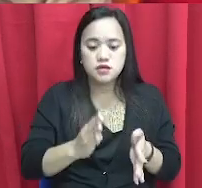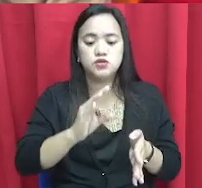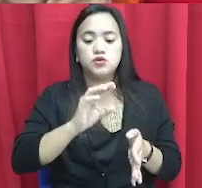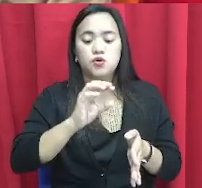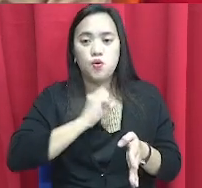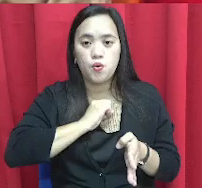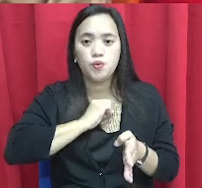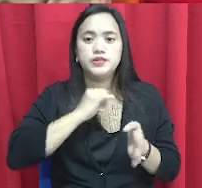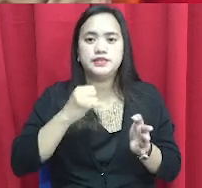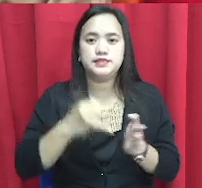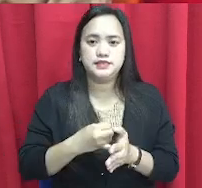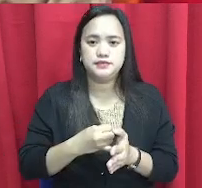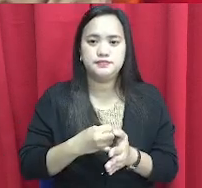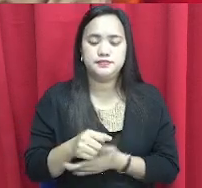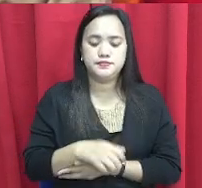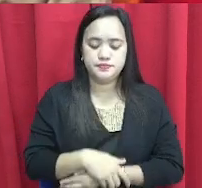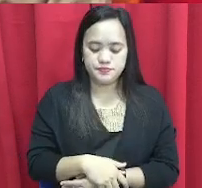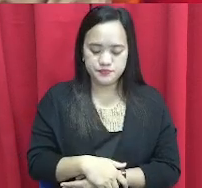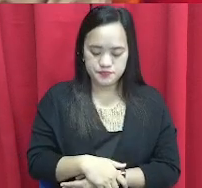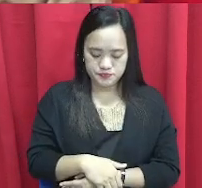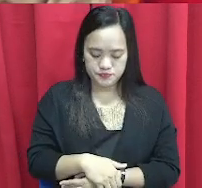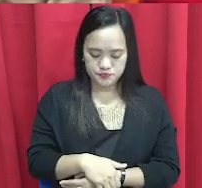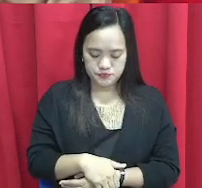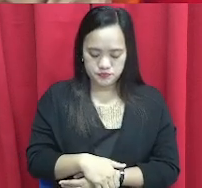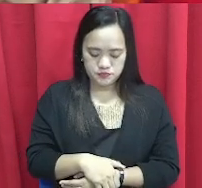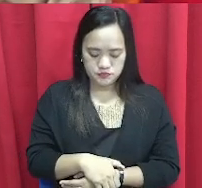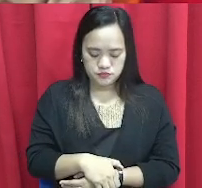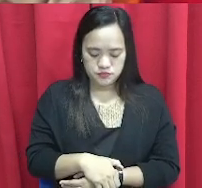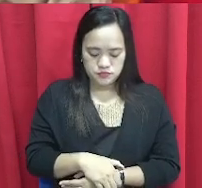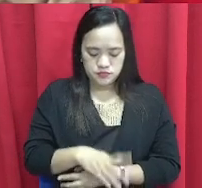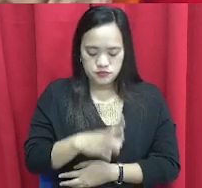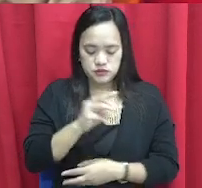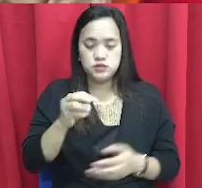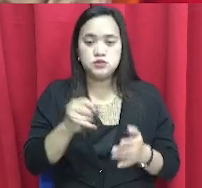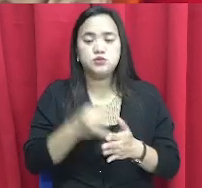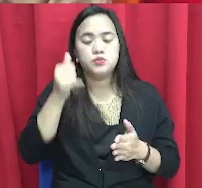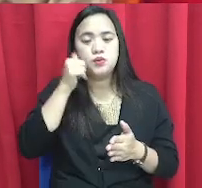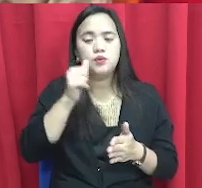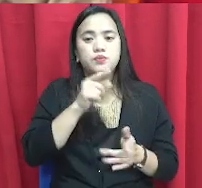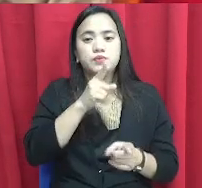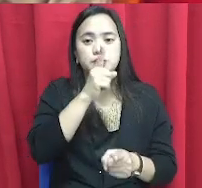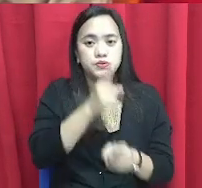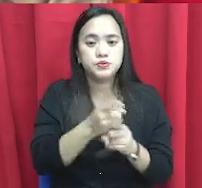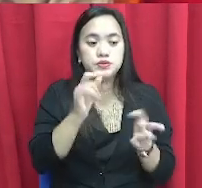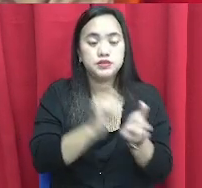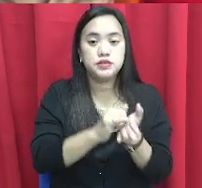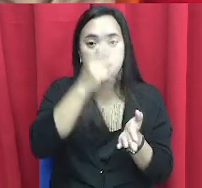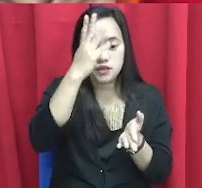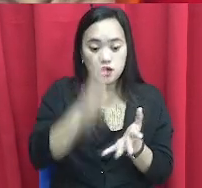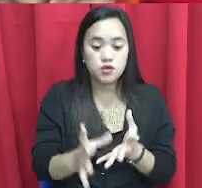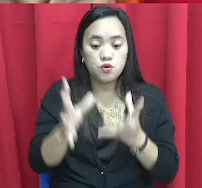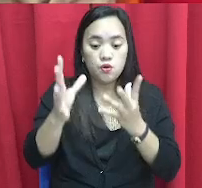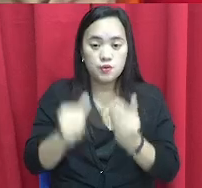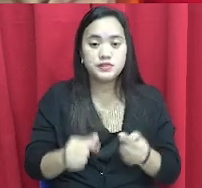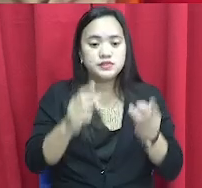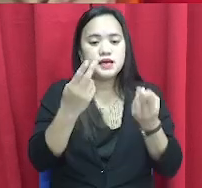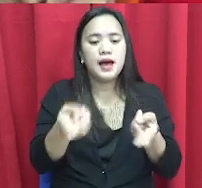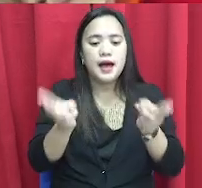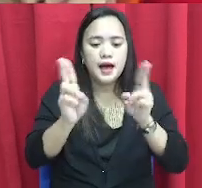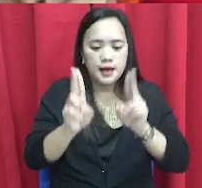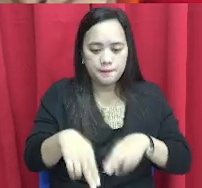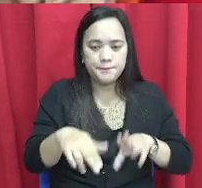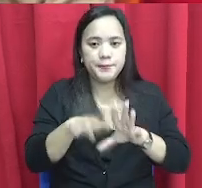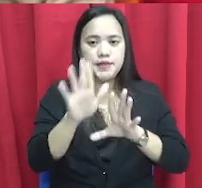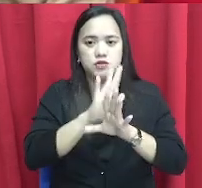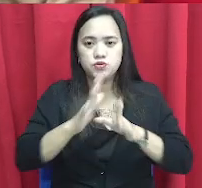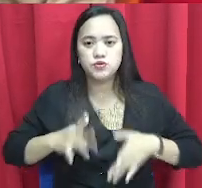Gods sa Diyos sila mga kapatid at nararapat lamang na ang Diyos o ang nais ng Diyos sa iyong family ang mangyari